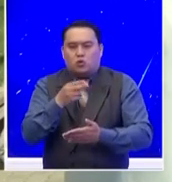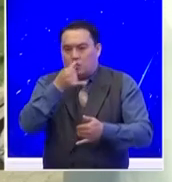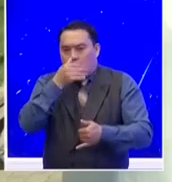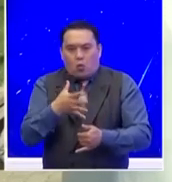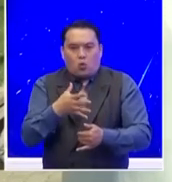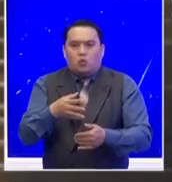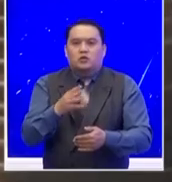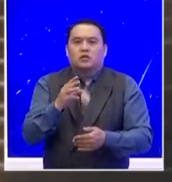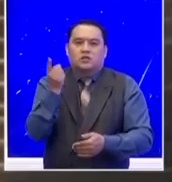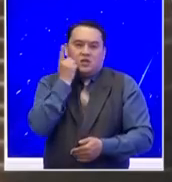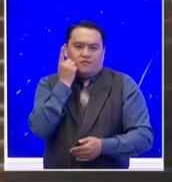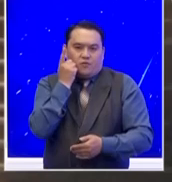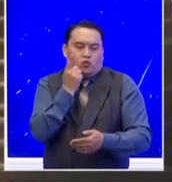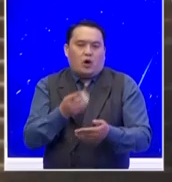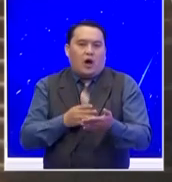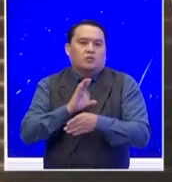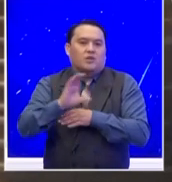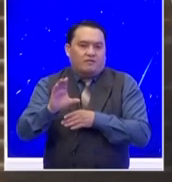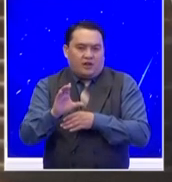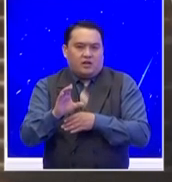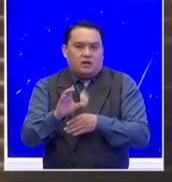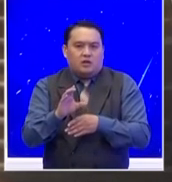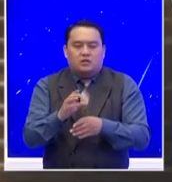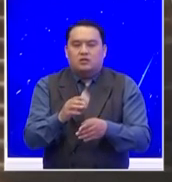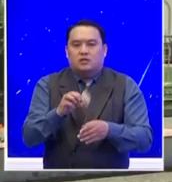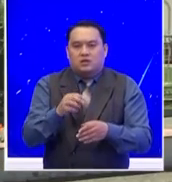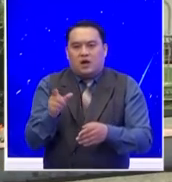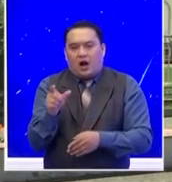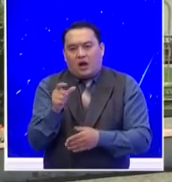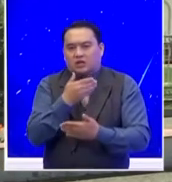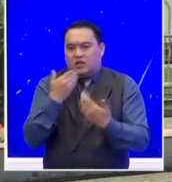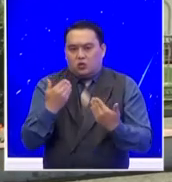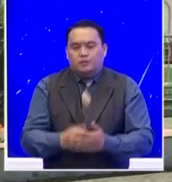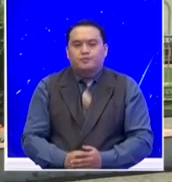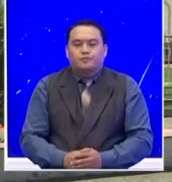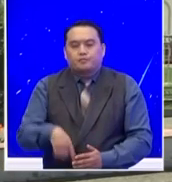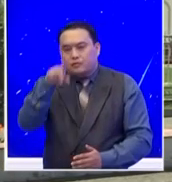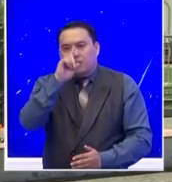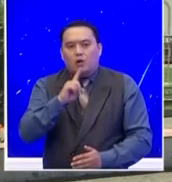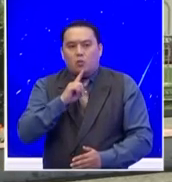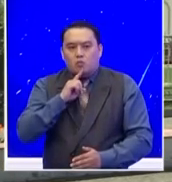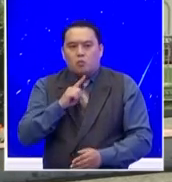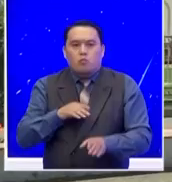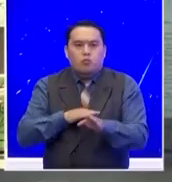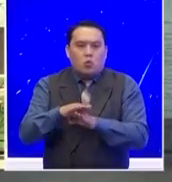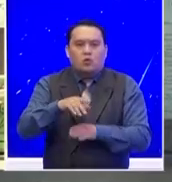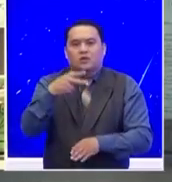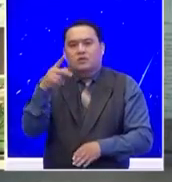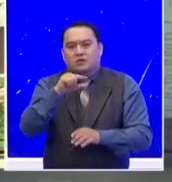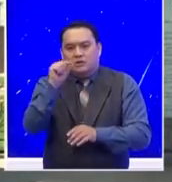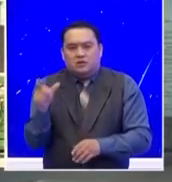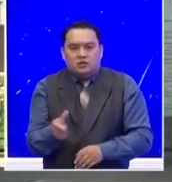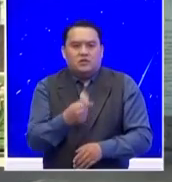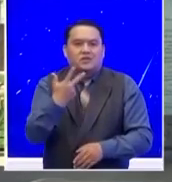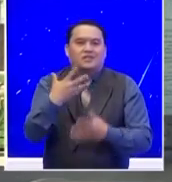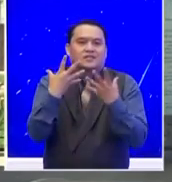владеет навыками цифровой грамотности, либо у них нет платежных карт. Месяц Рамазан продлится полный лунный цикл – 30 дней. Однако